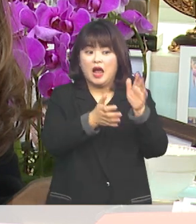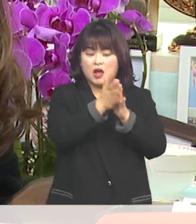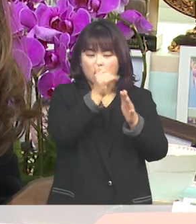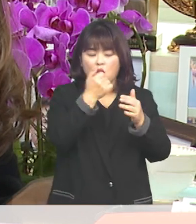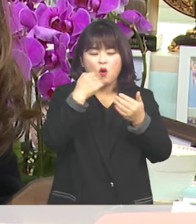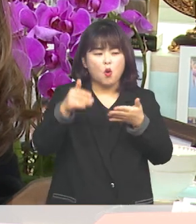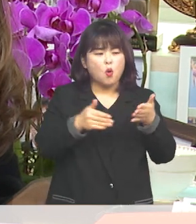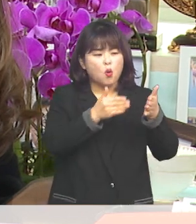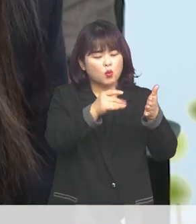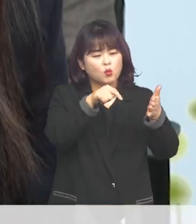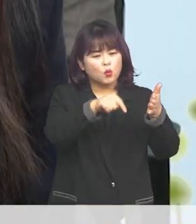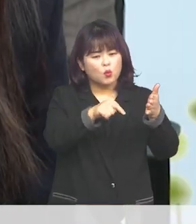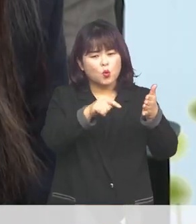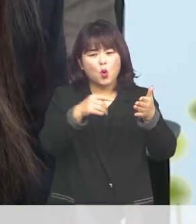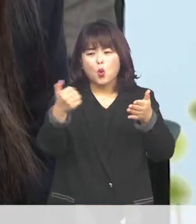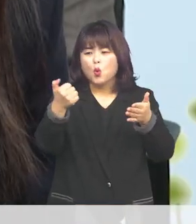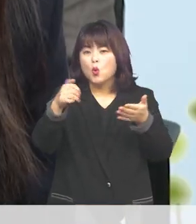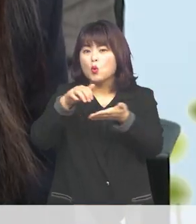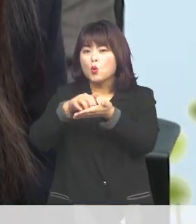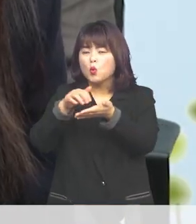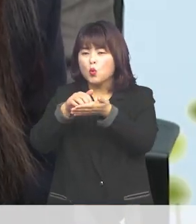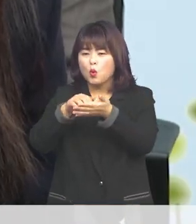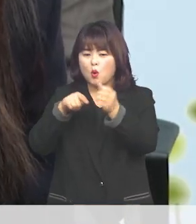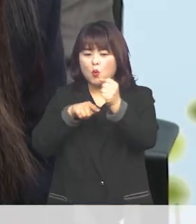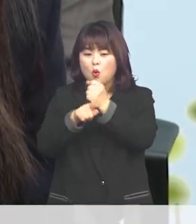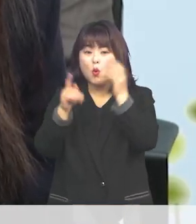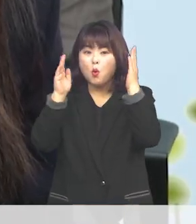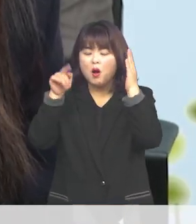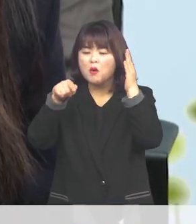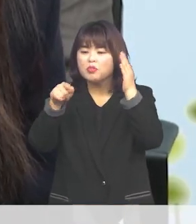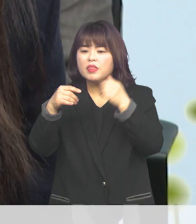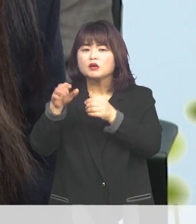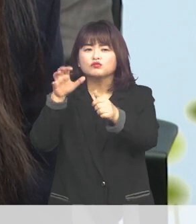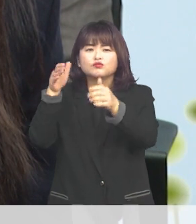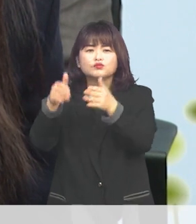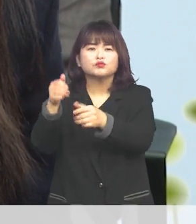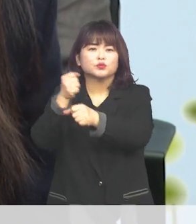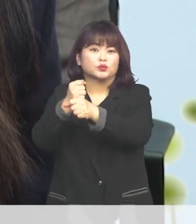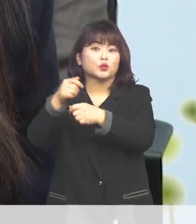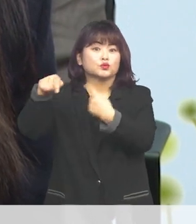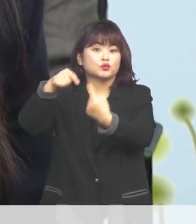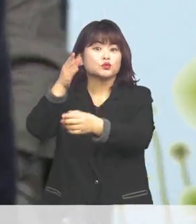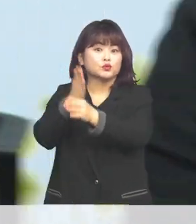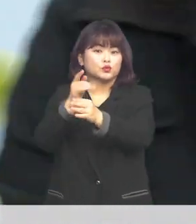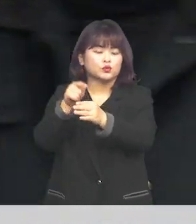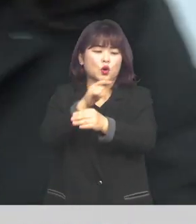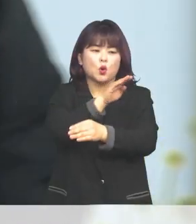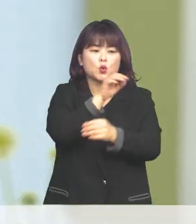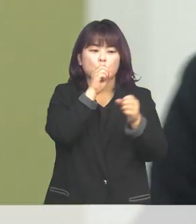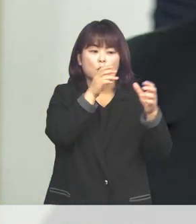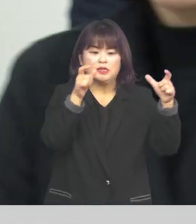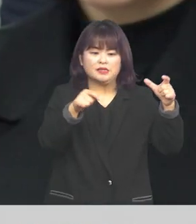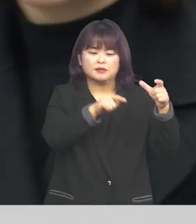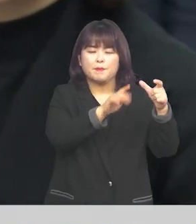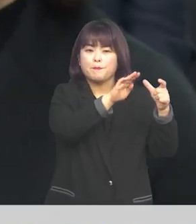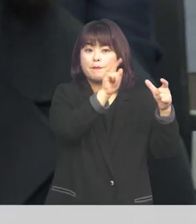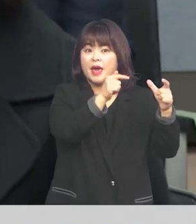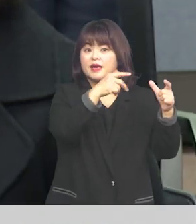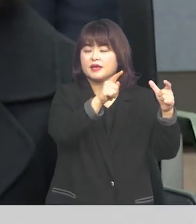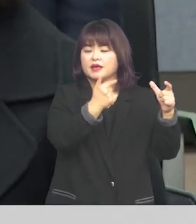경기도교육청은 50여 곳의 경기도형 과학중점 고등학교를 운영하고 있고 용인에는 용인 백현고와